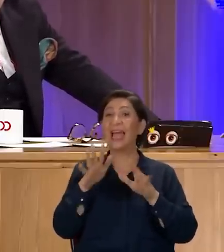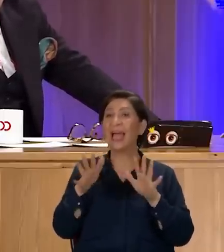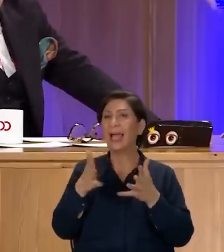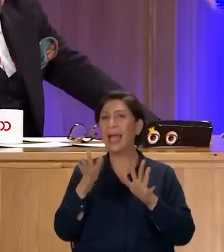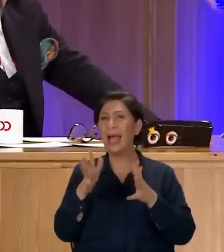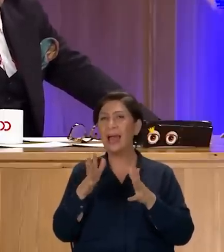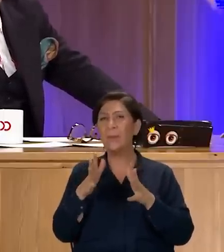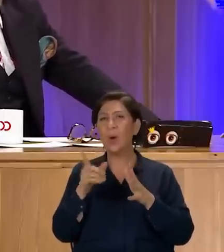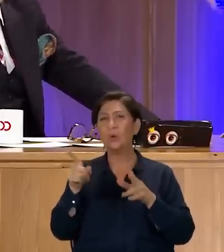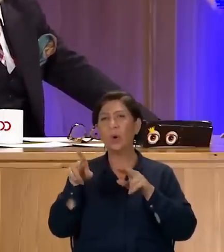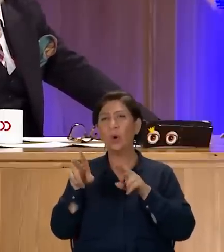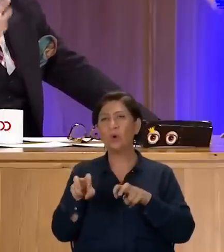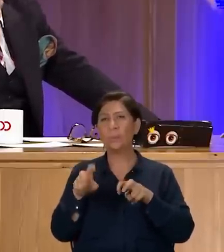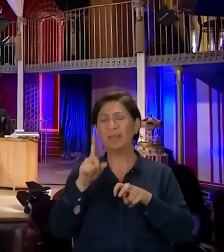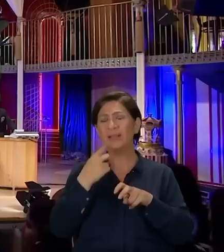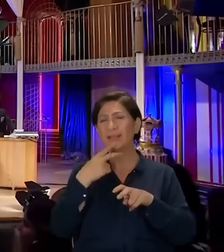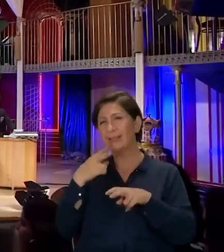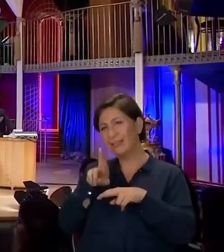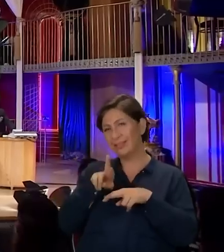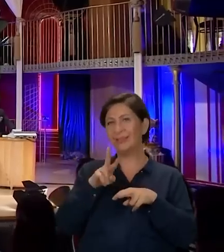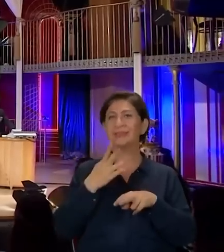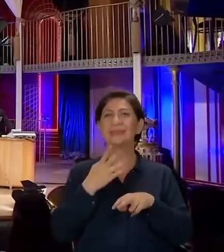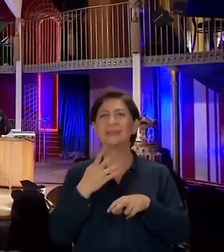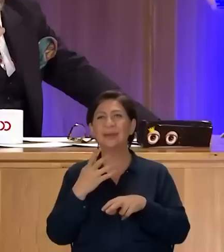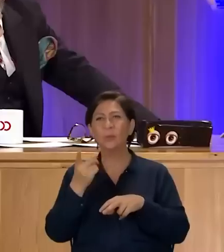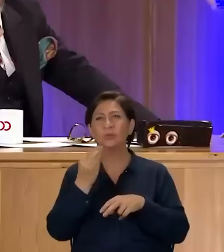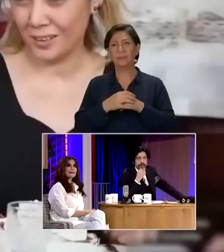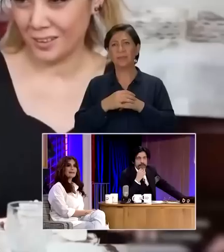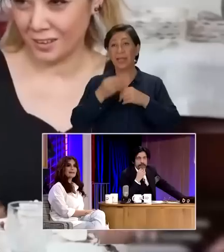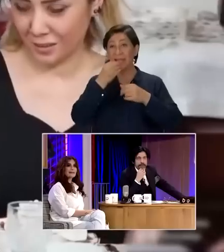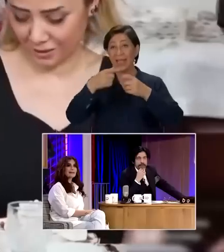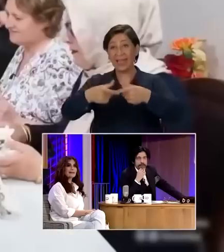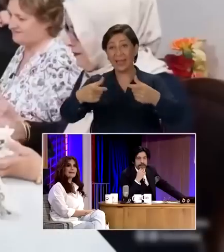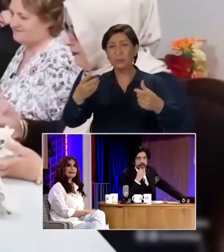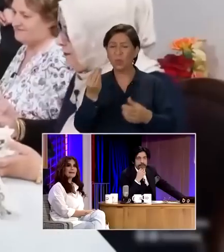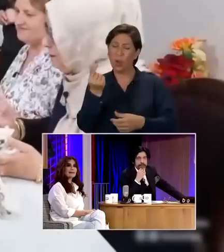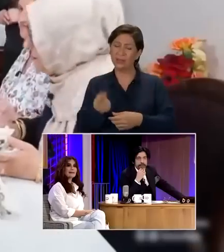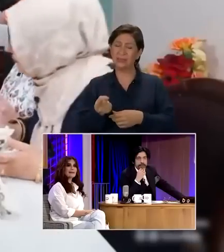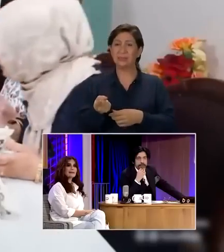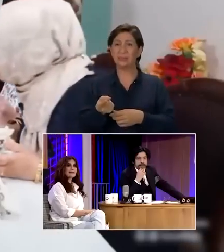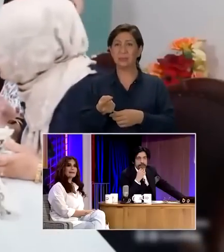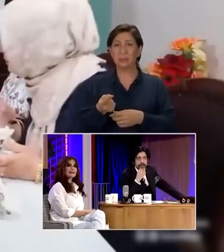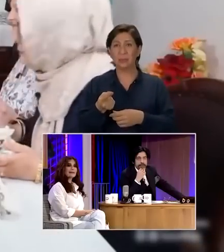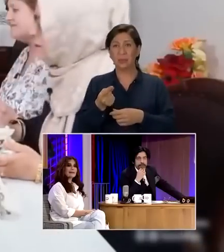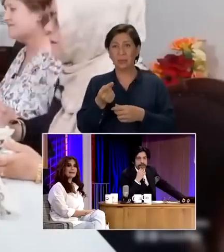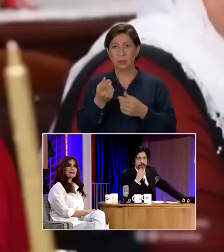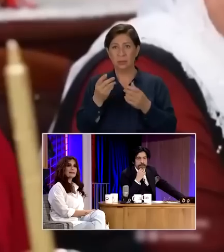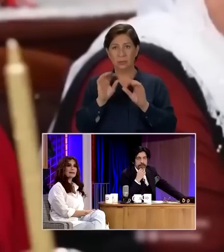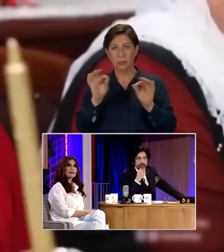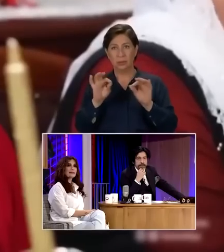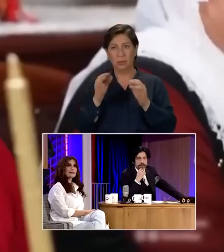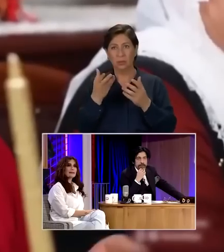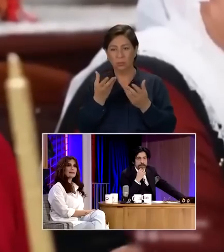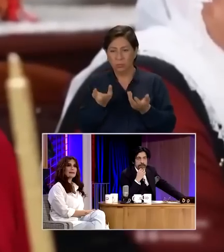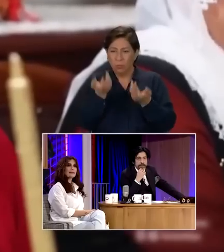galiba orada otururken bir yalan kıvırdı. Çok sevdim onun yalanını. Görelim. İkramlık o. Yani. İkramlık da olsa o çok